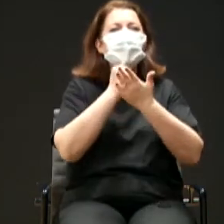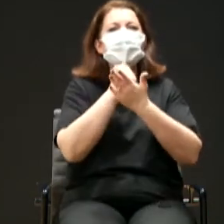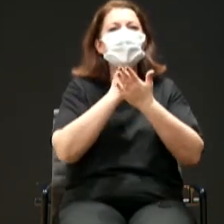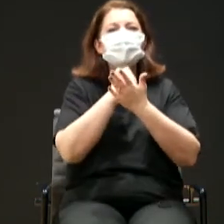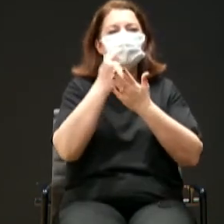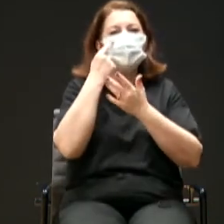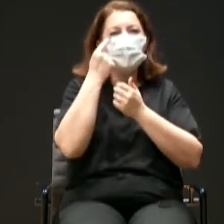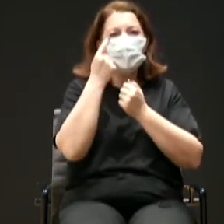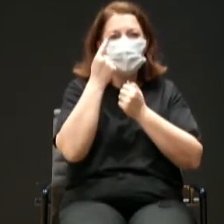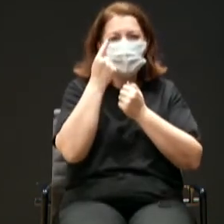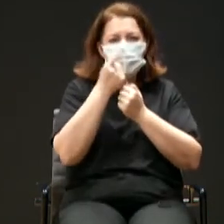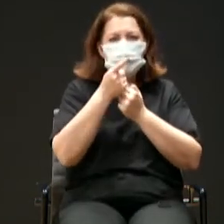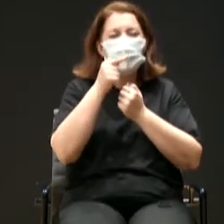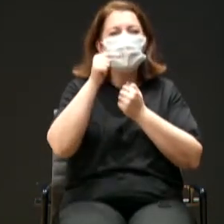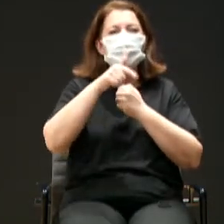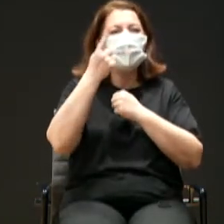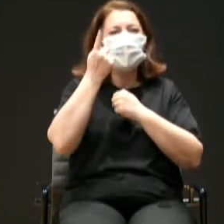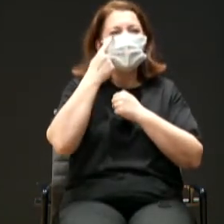kazıkladı. Bir de maaş veriyorsunuz.